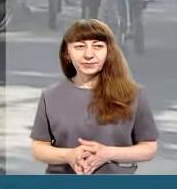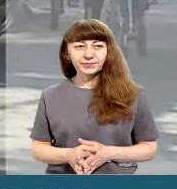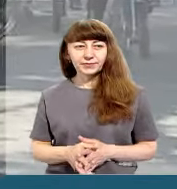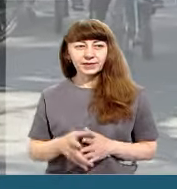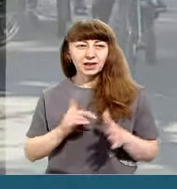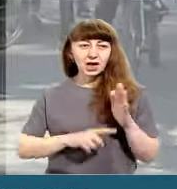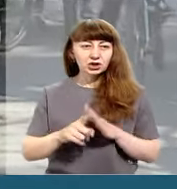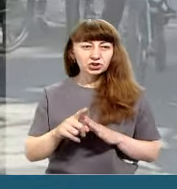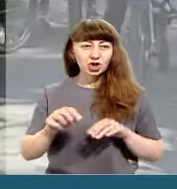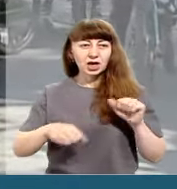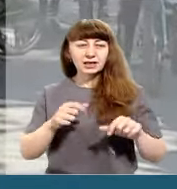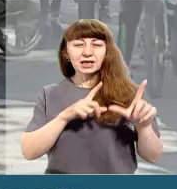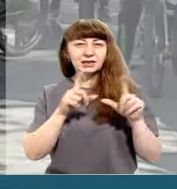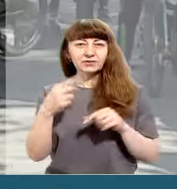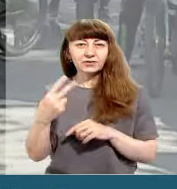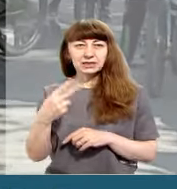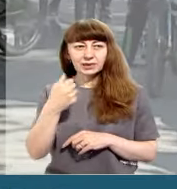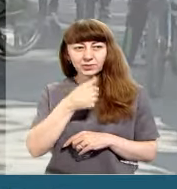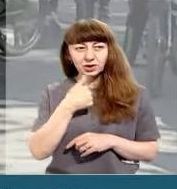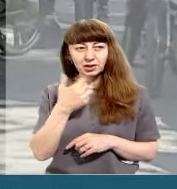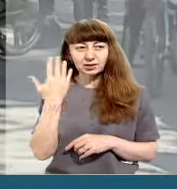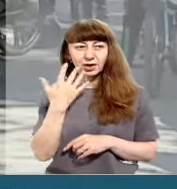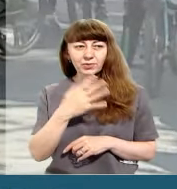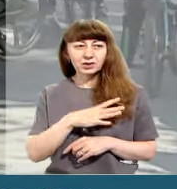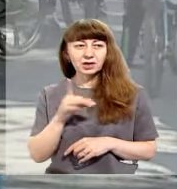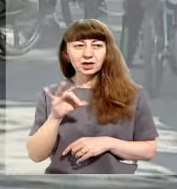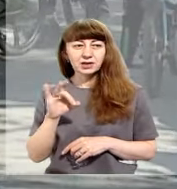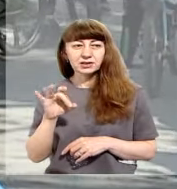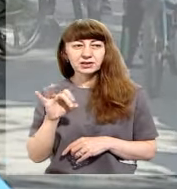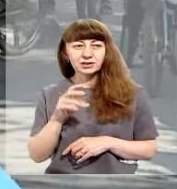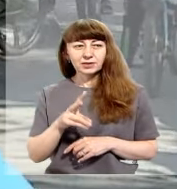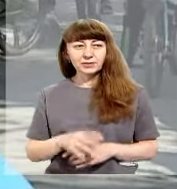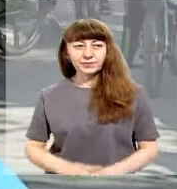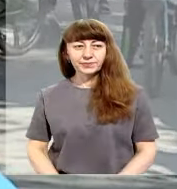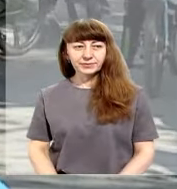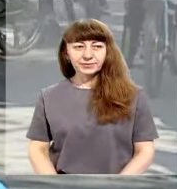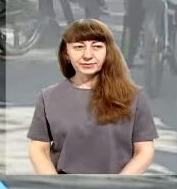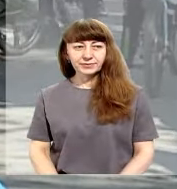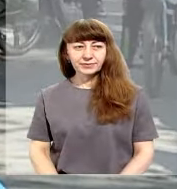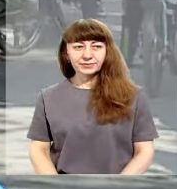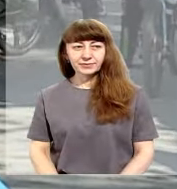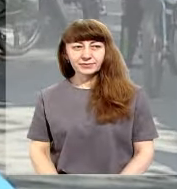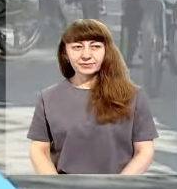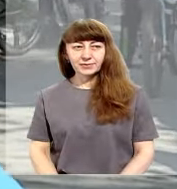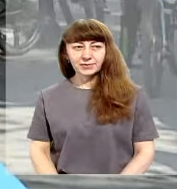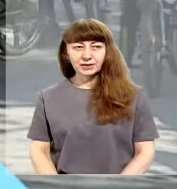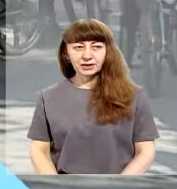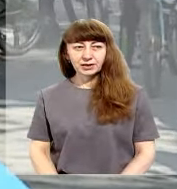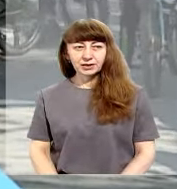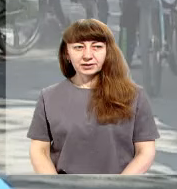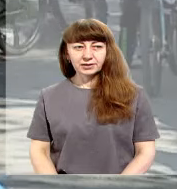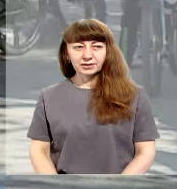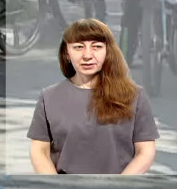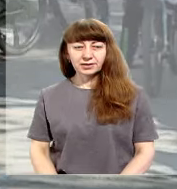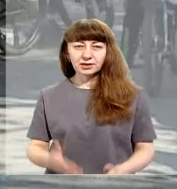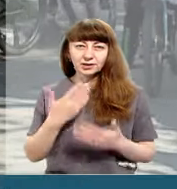Начал кататься активно в 2020 году, когда начался карантин, и уже пришло время пересаживаться на велосипед, когда не